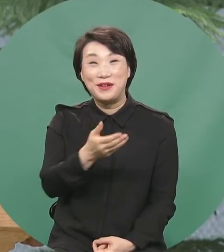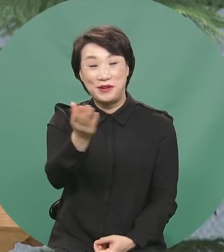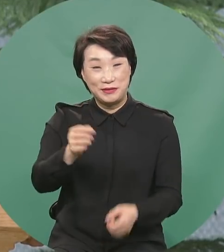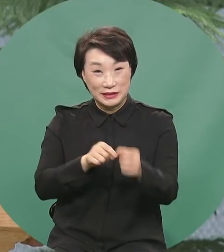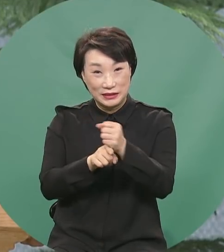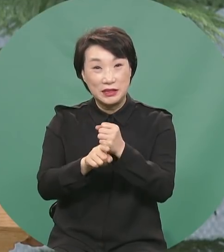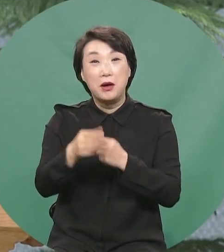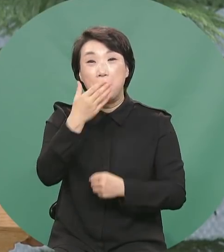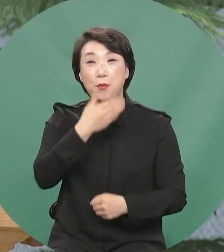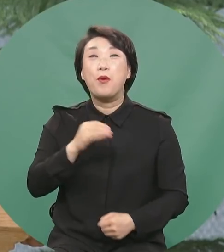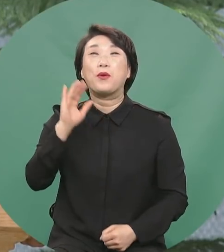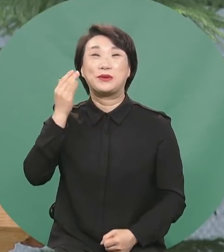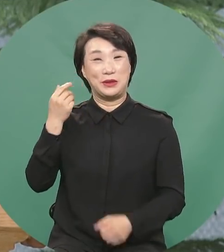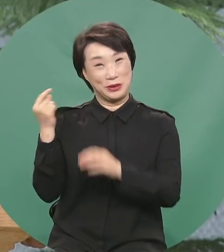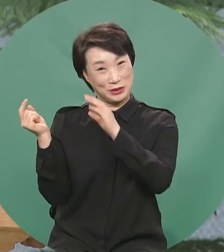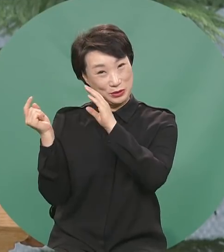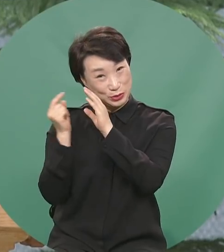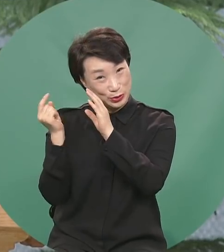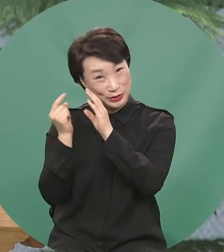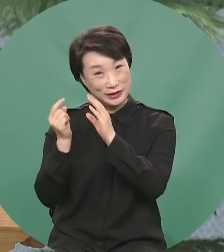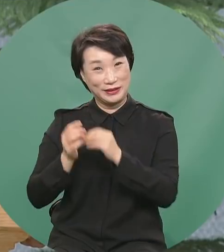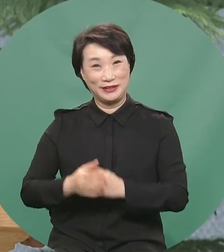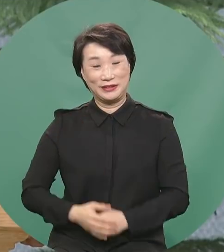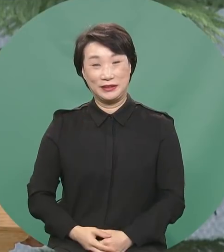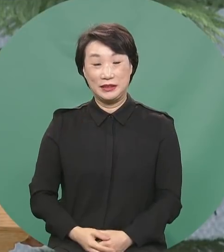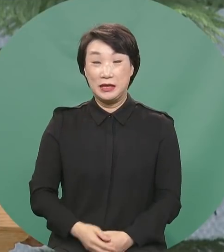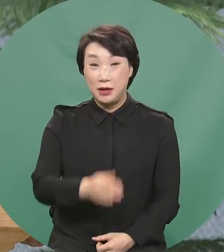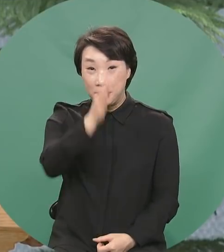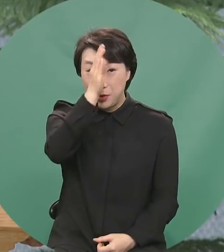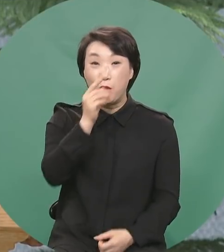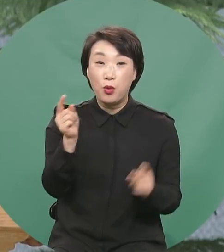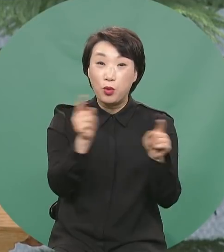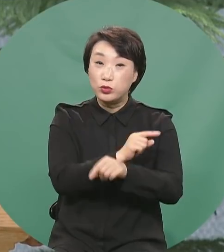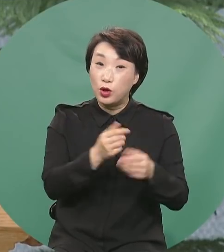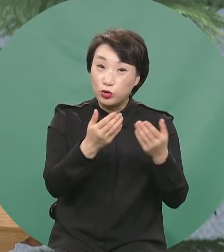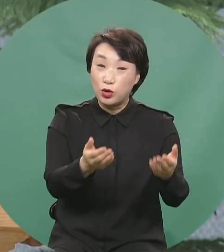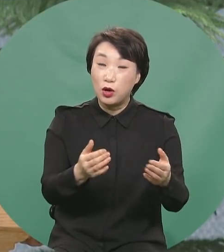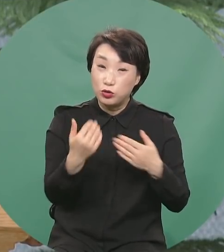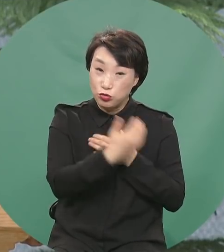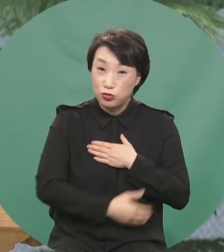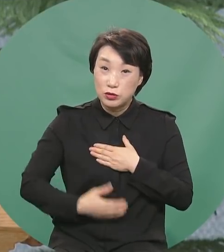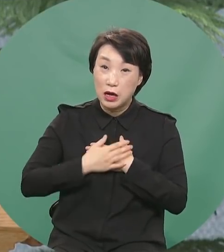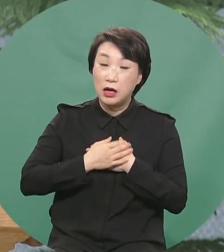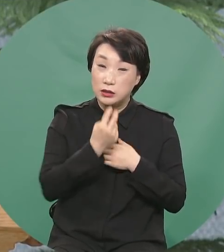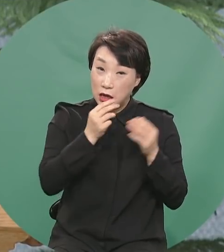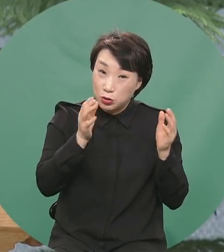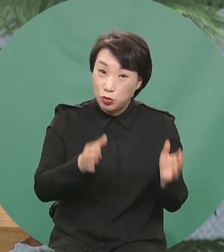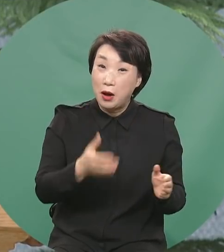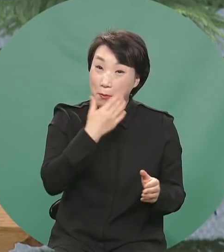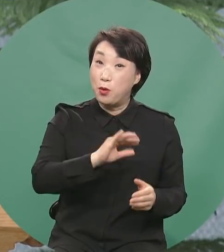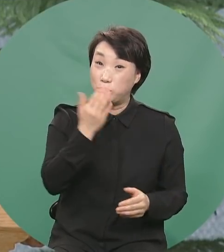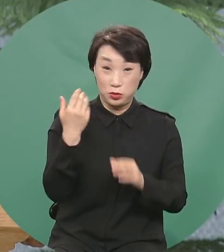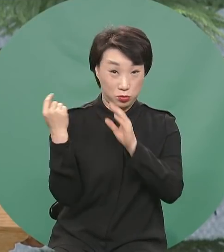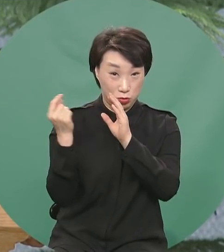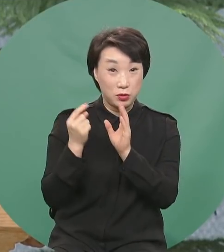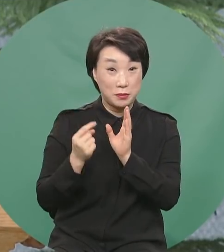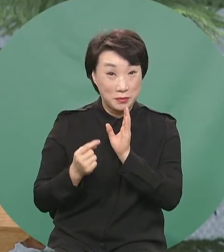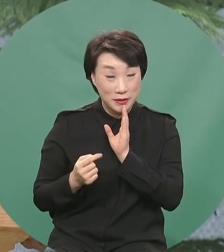복된 소식이란 말인데, 병을 고치는 것은 육체가 있는 동안에 복된